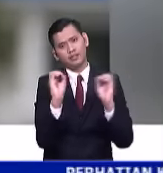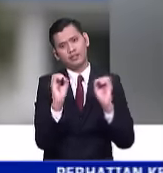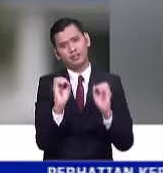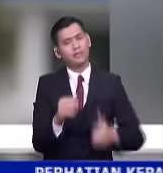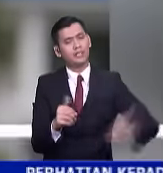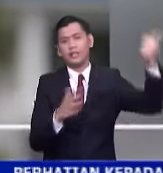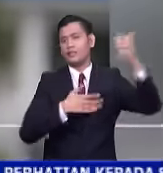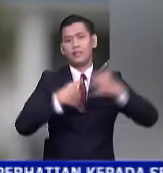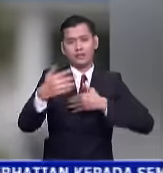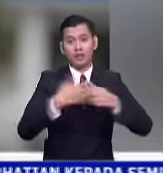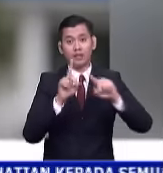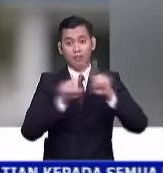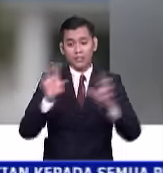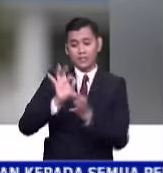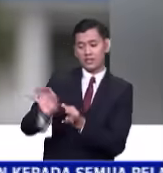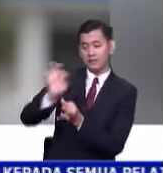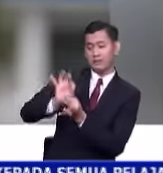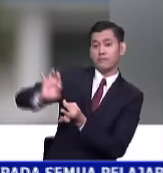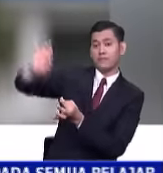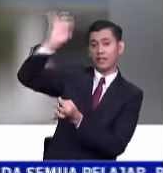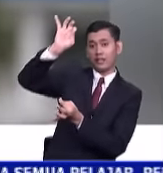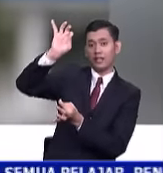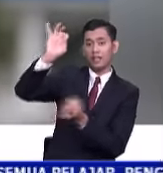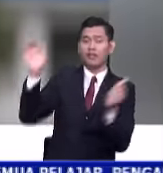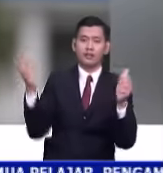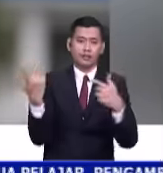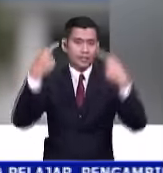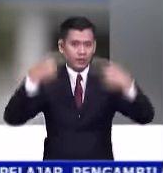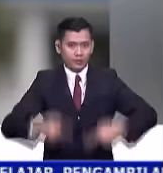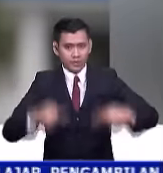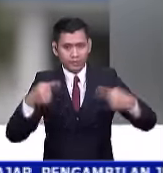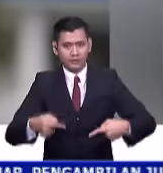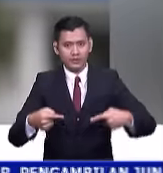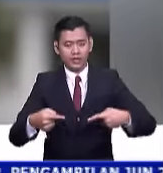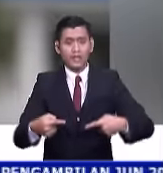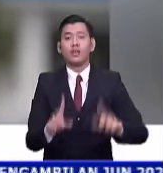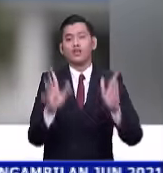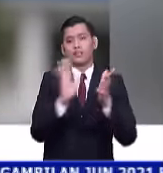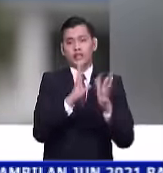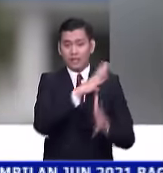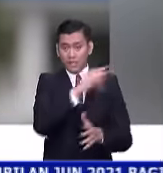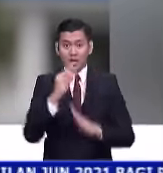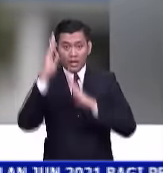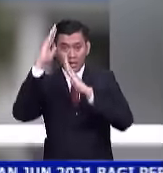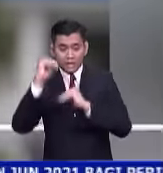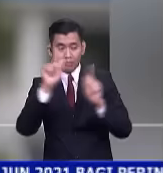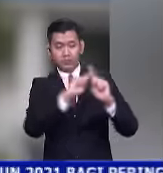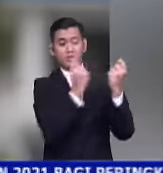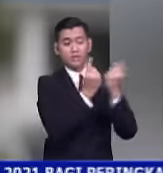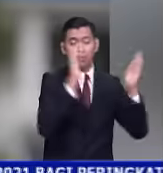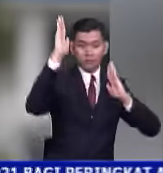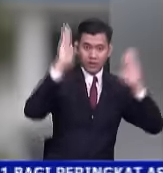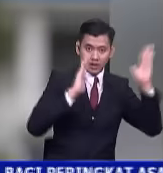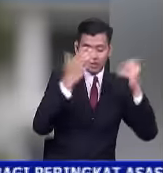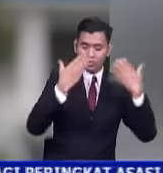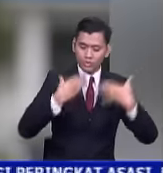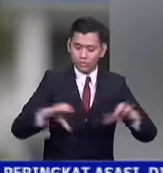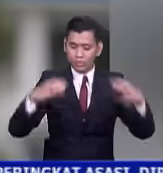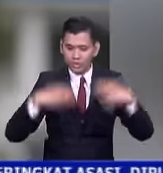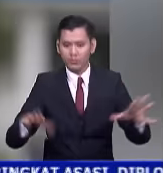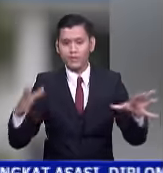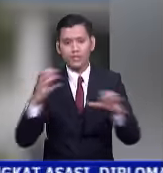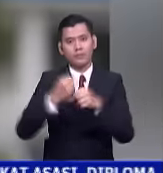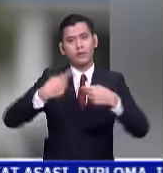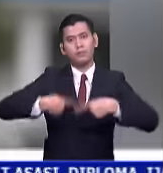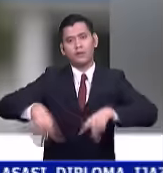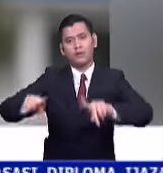you ask me, dengan Thailand, pasukan Malaysia harus mencipta banyak peluang untuk jaringkan gol. Sambil itu,